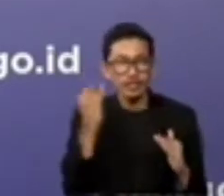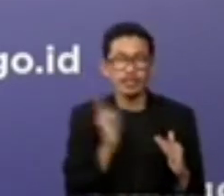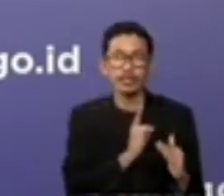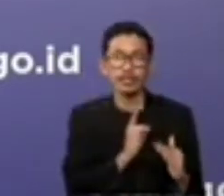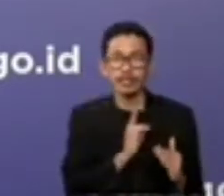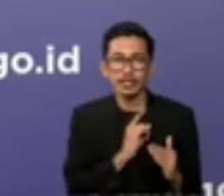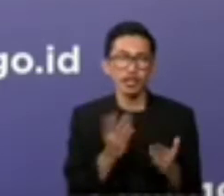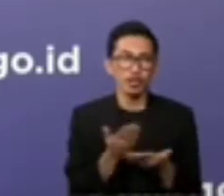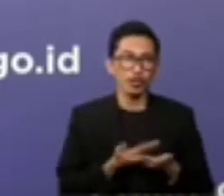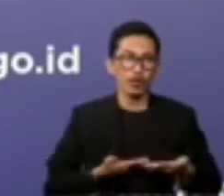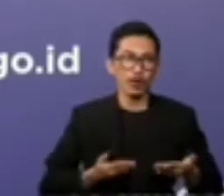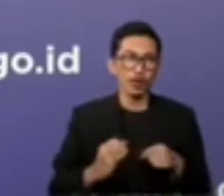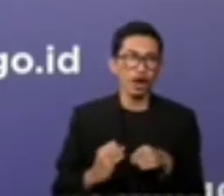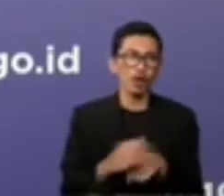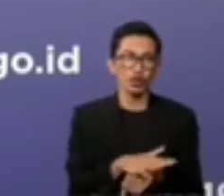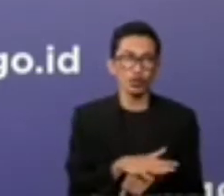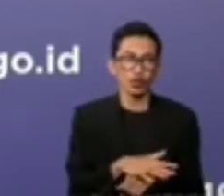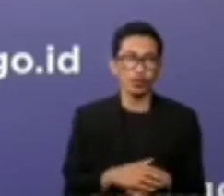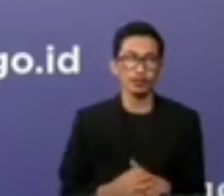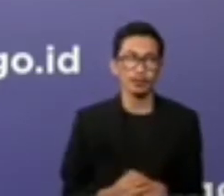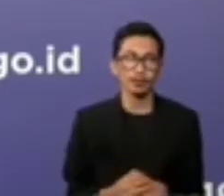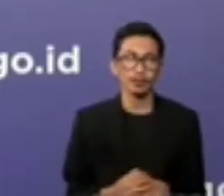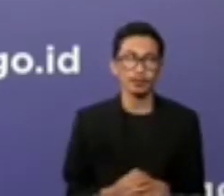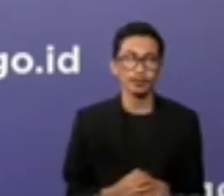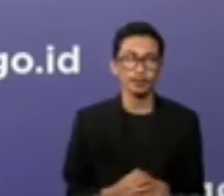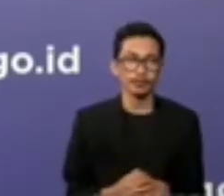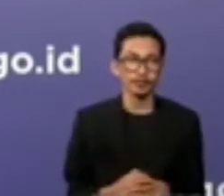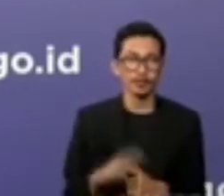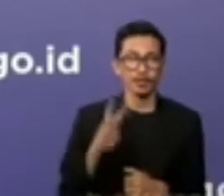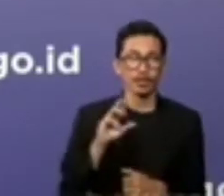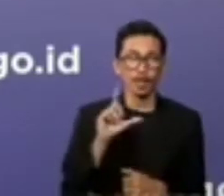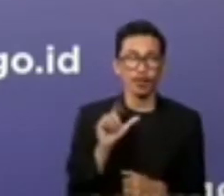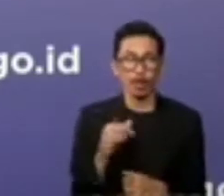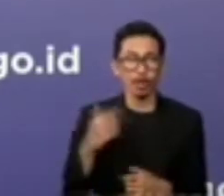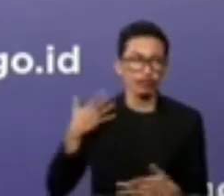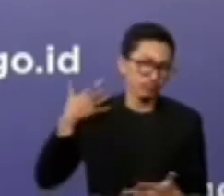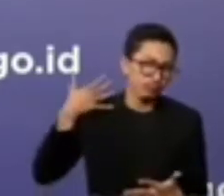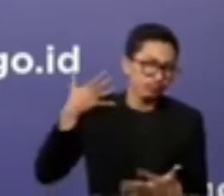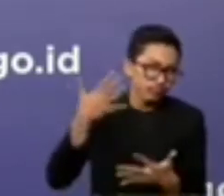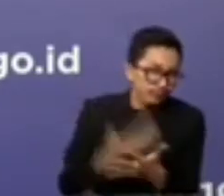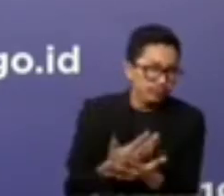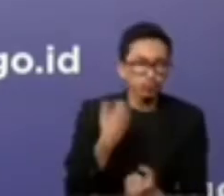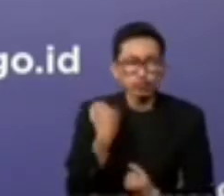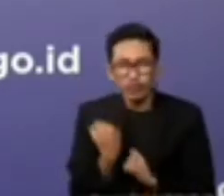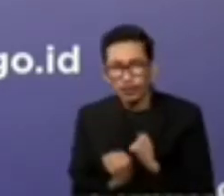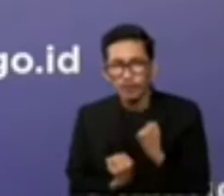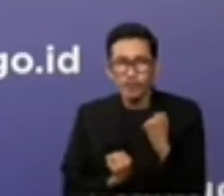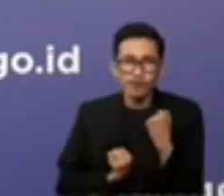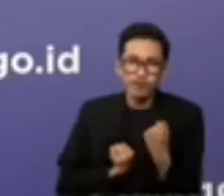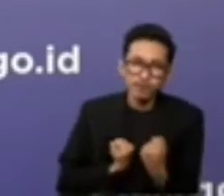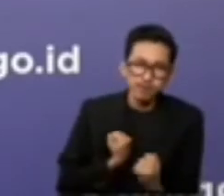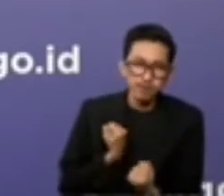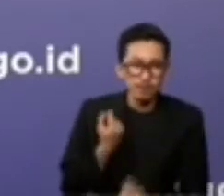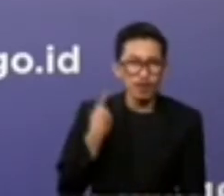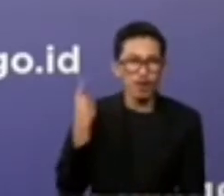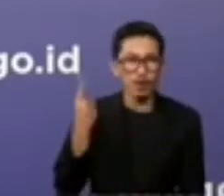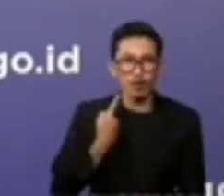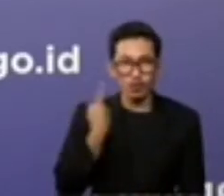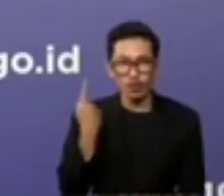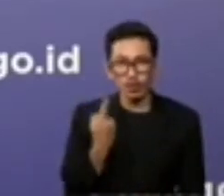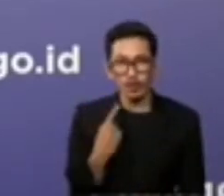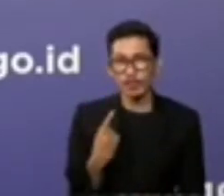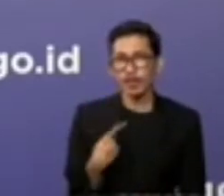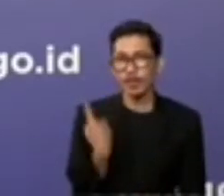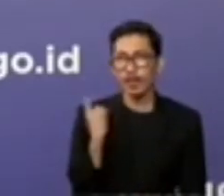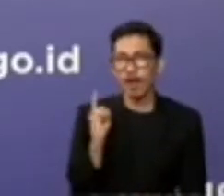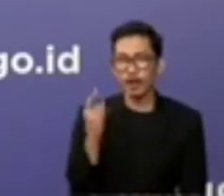lingkungan. Dan yang terpenting, setelah 3 bulan berjuang tanpa henti, non-stop setiap hari, kita kini memiliki